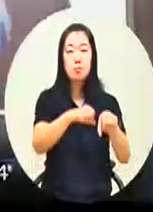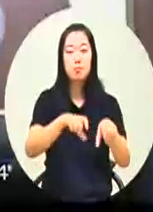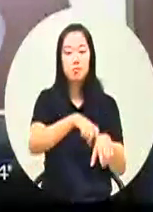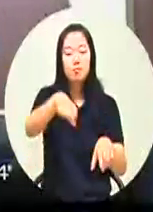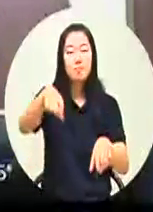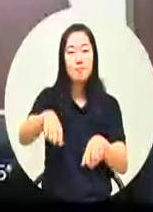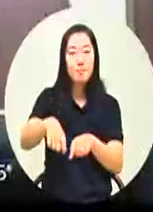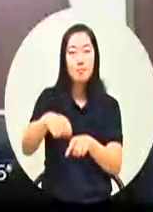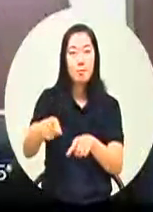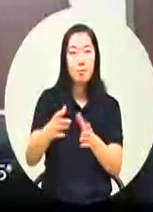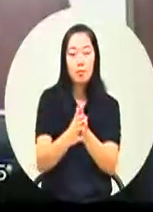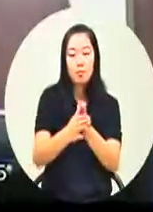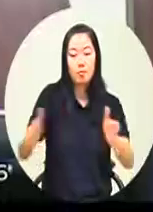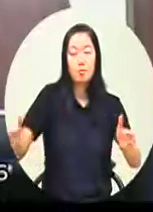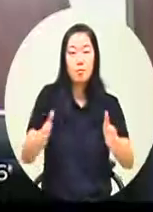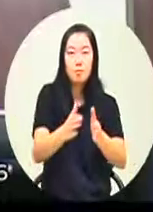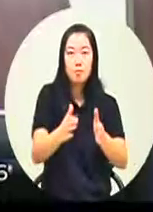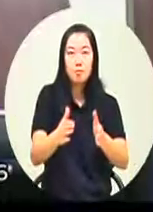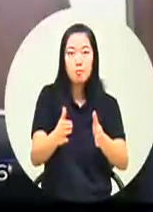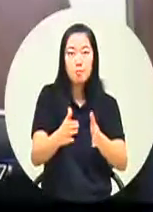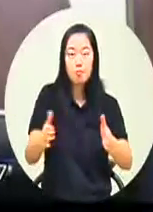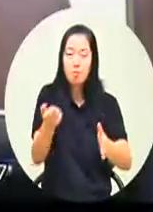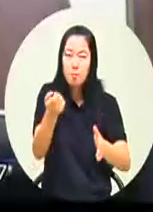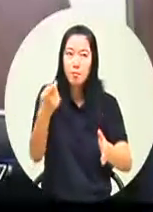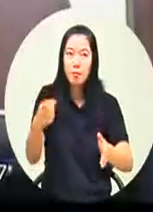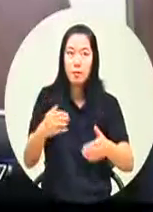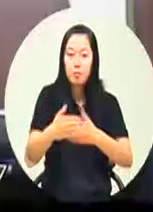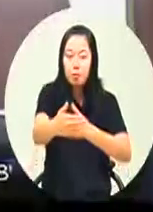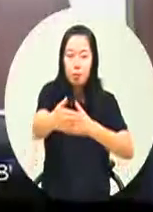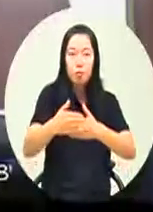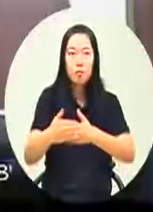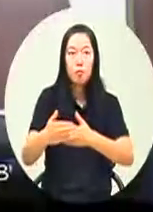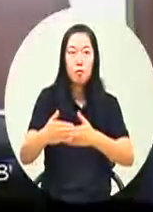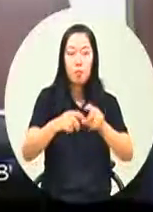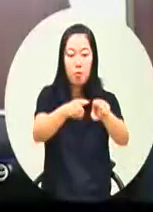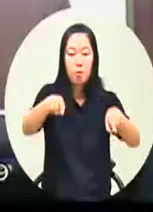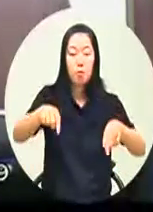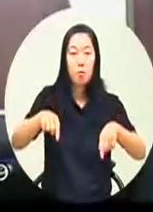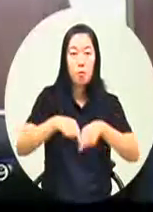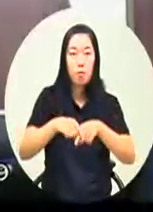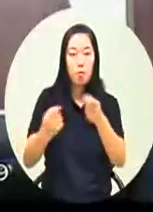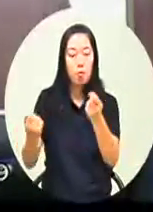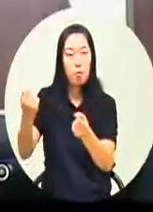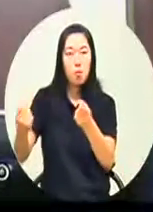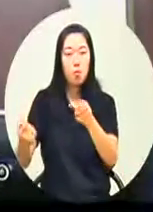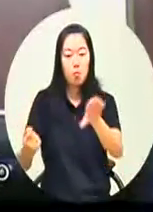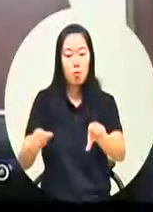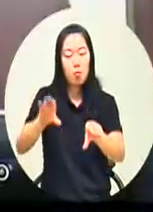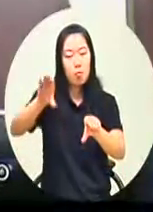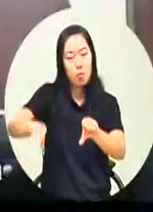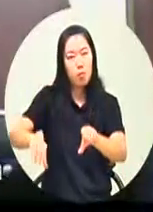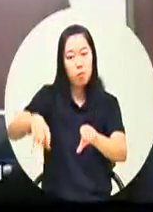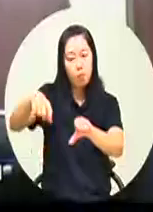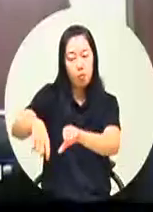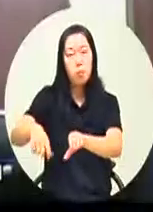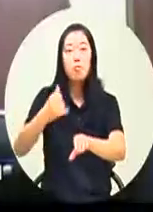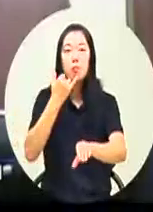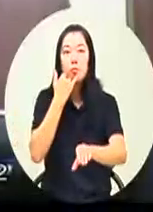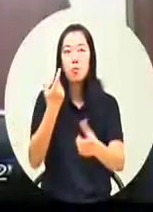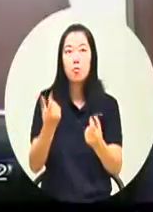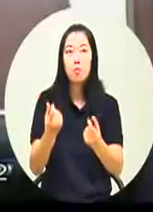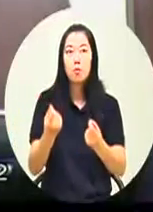度它跨些跨，但基本上它的长度它可以停在摩托车的机车位就可以了，那它可以变